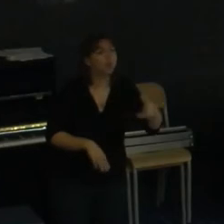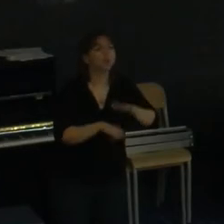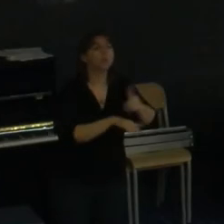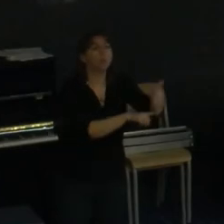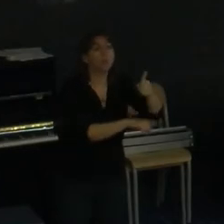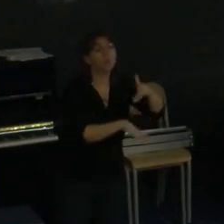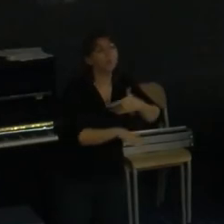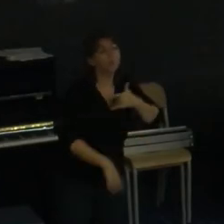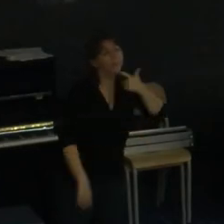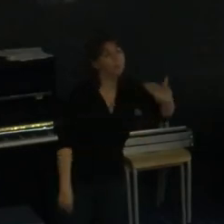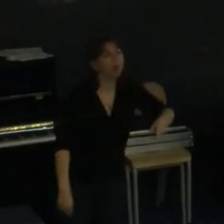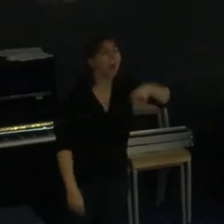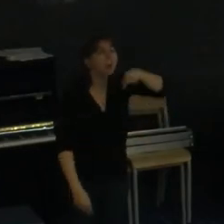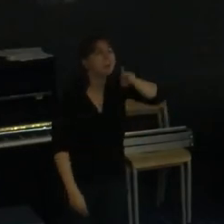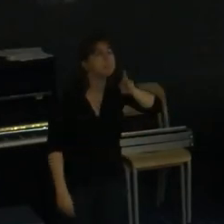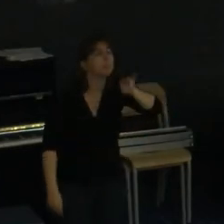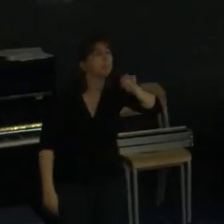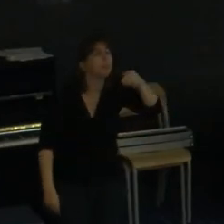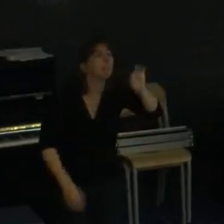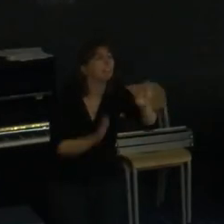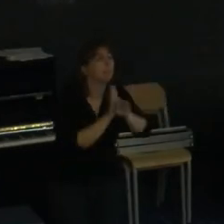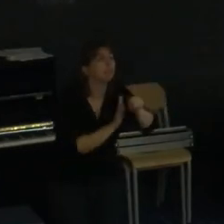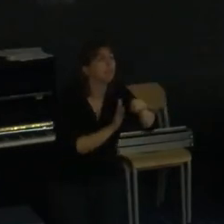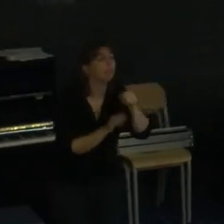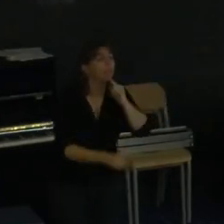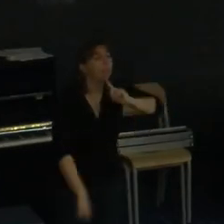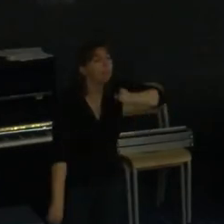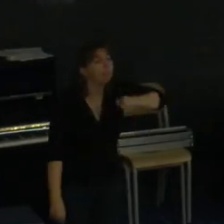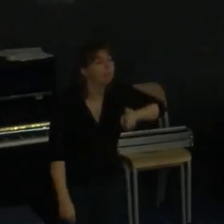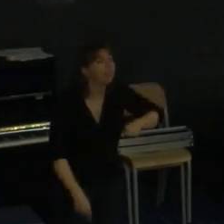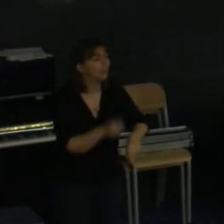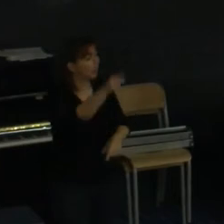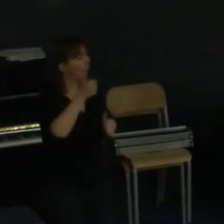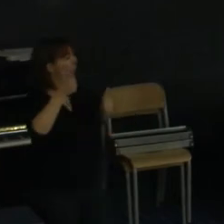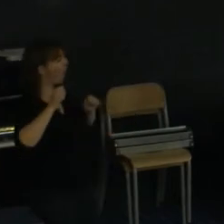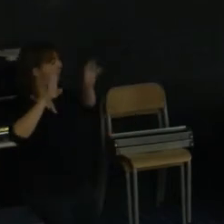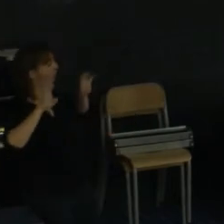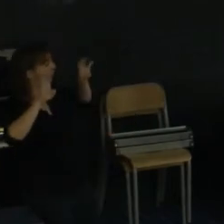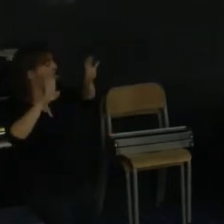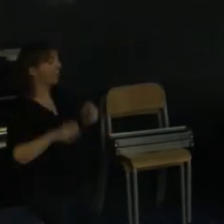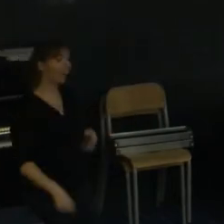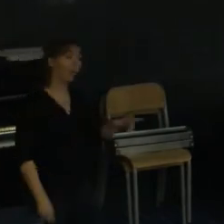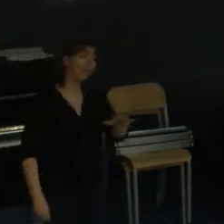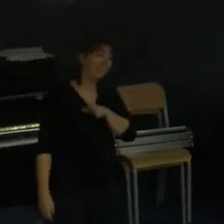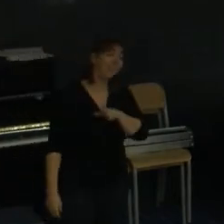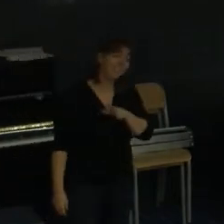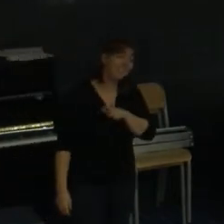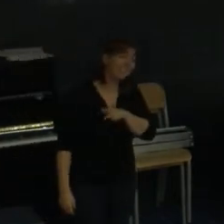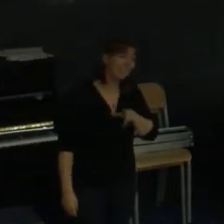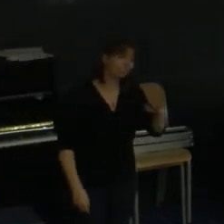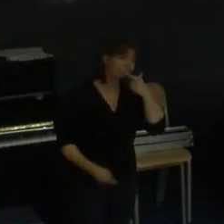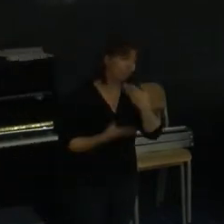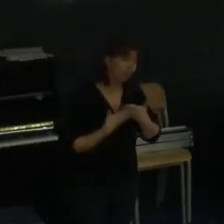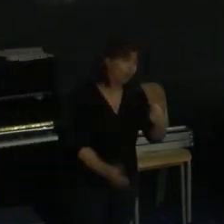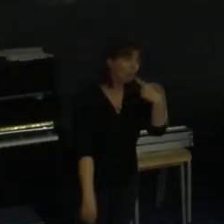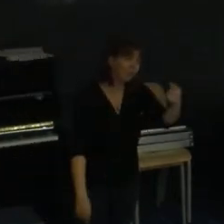truc qui s'appelle le print, la fonction print. Et je vais revenir après. Oui, ça existe. Je vais être honnête avec vous,